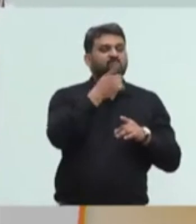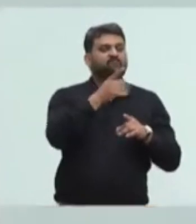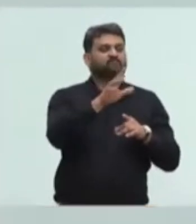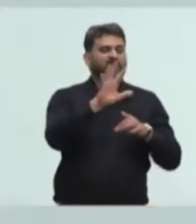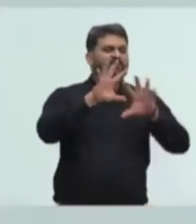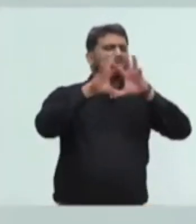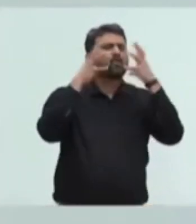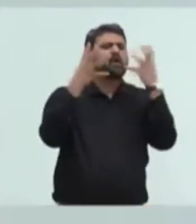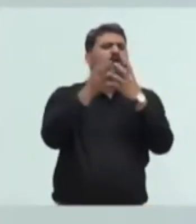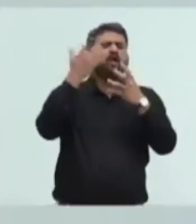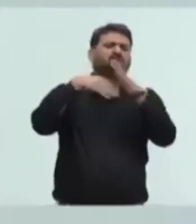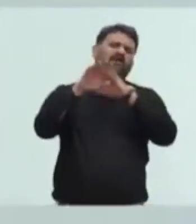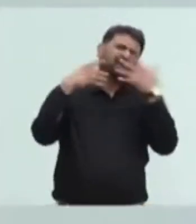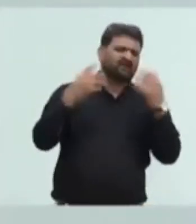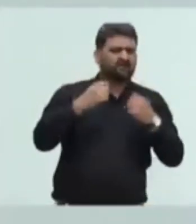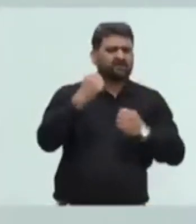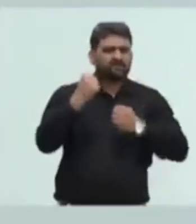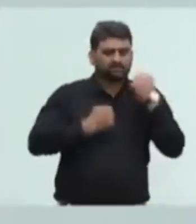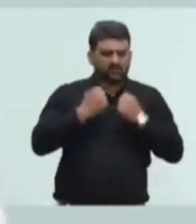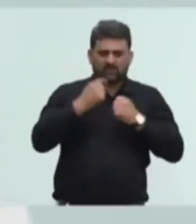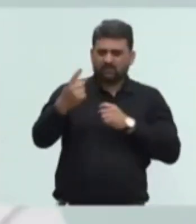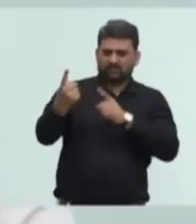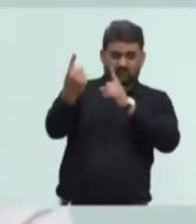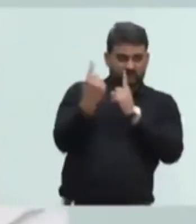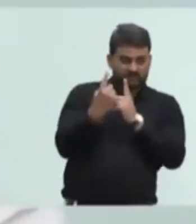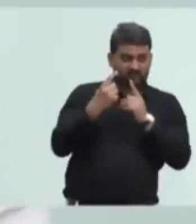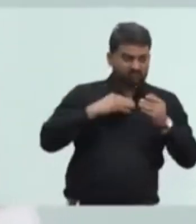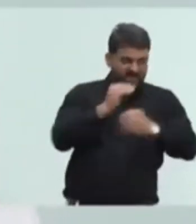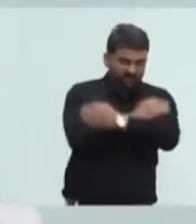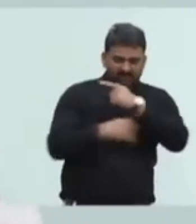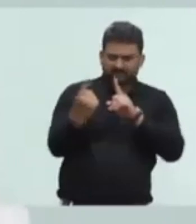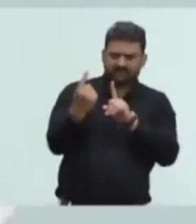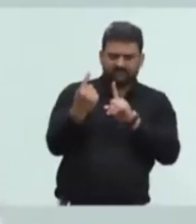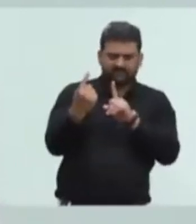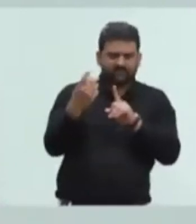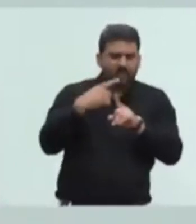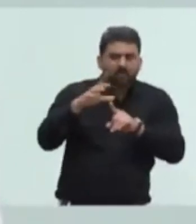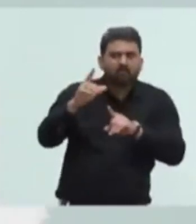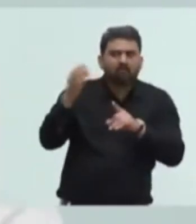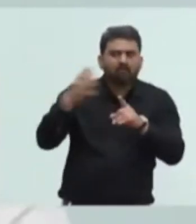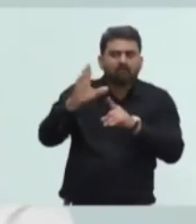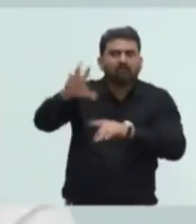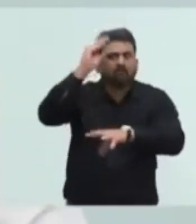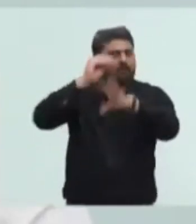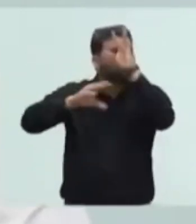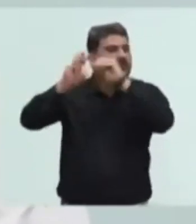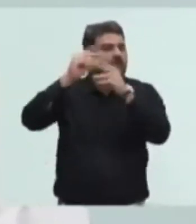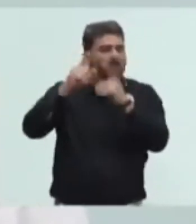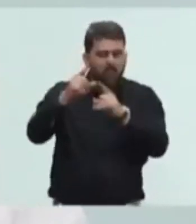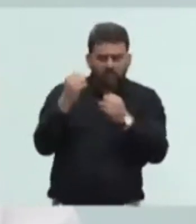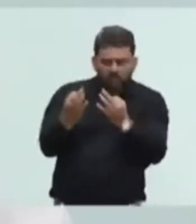वह कौन खिलाड़ी है जिसके साथ खेलने में फिर हम आए तुम्हें कुछ न कुछ सीखने को मिलता है